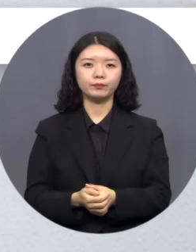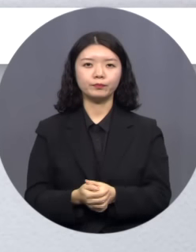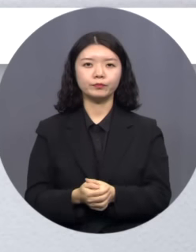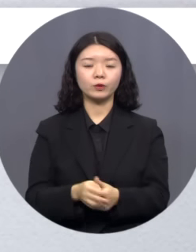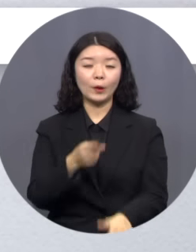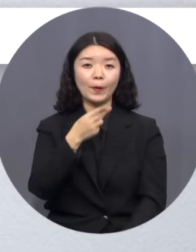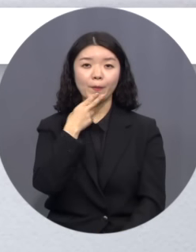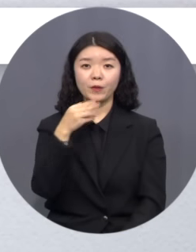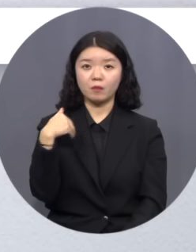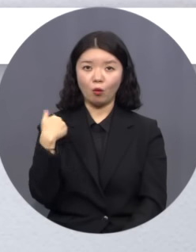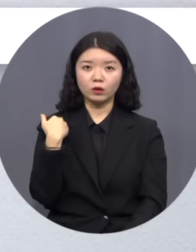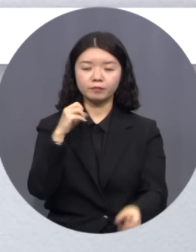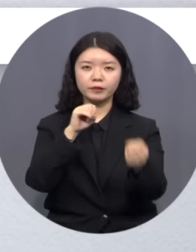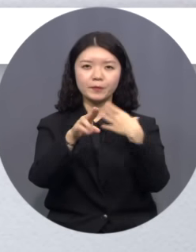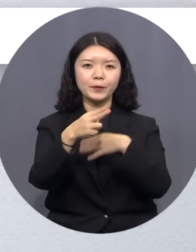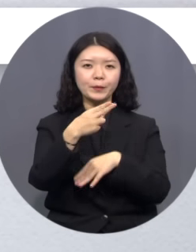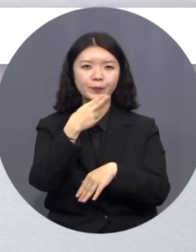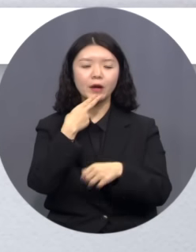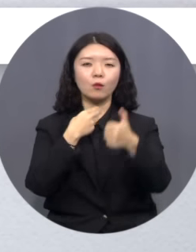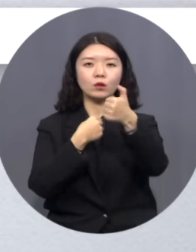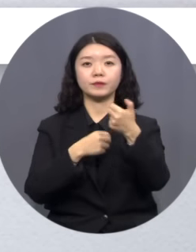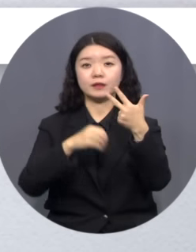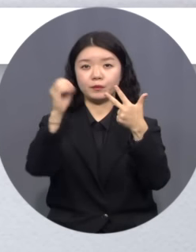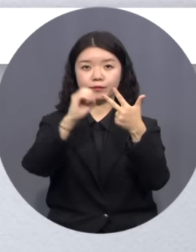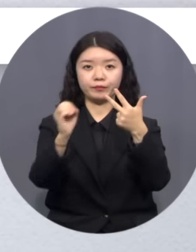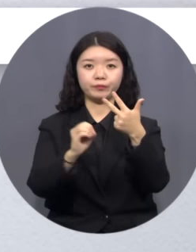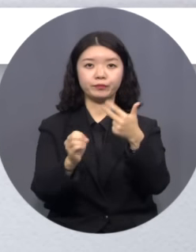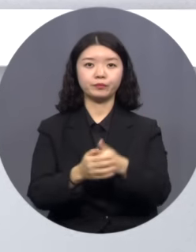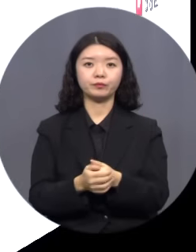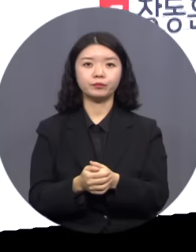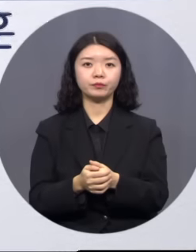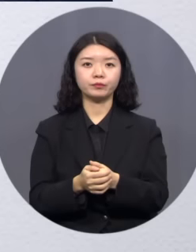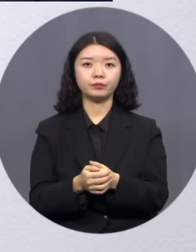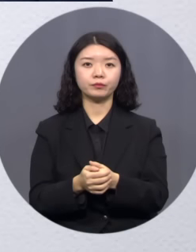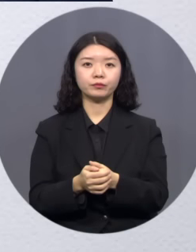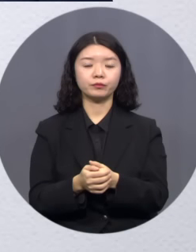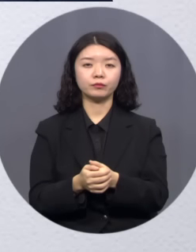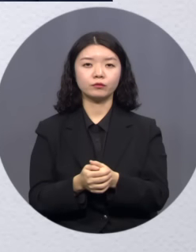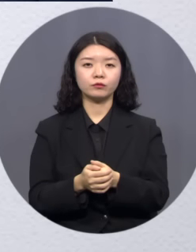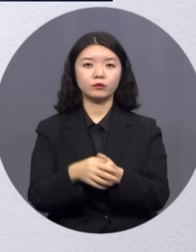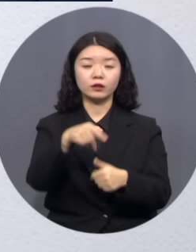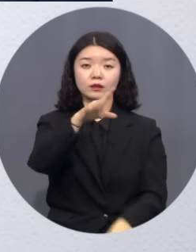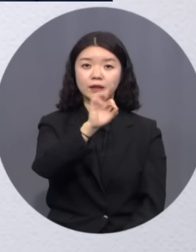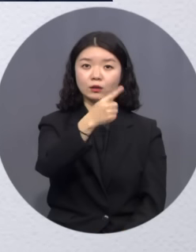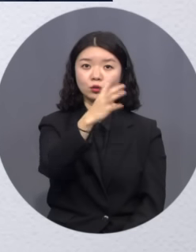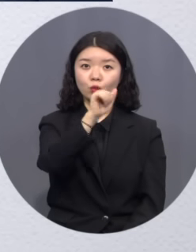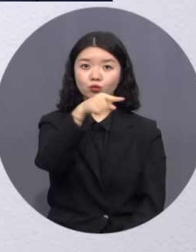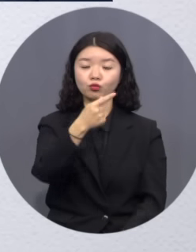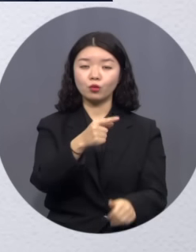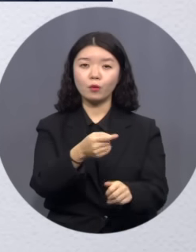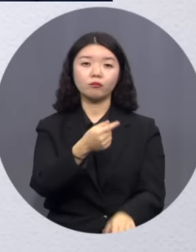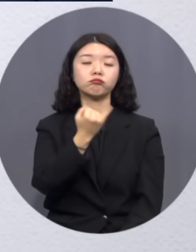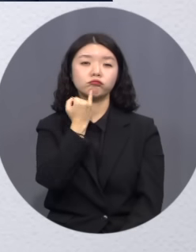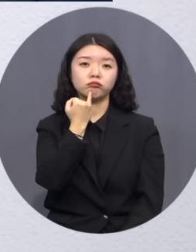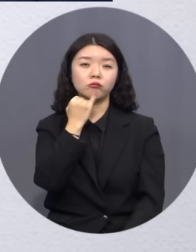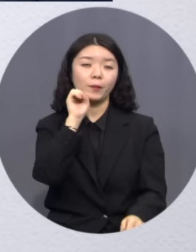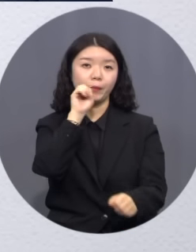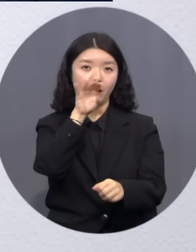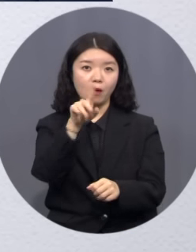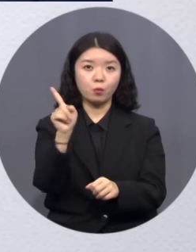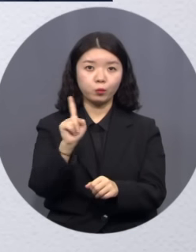없음과 모름 무응답은 57% 있습니다 장동훈 후보가 낮다고 응답한 경우는